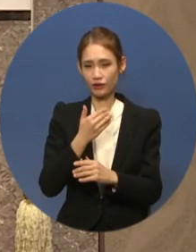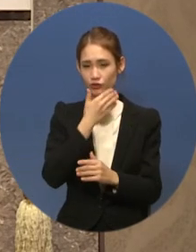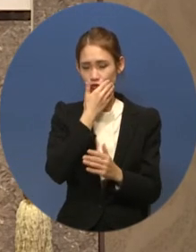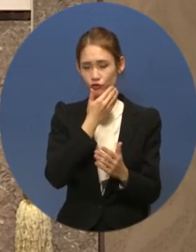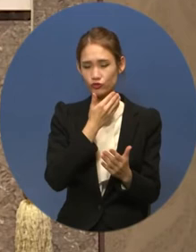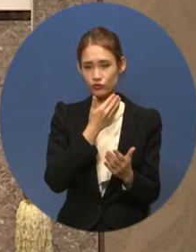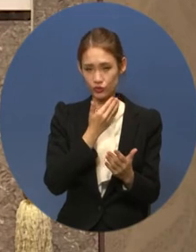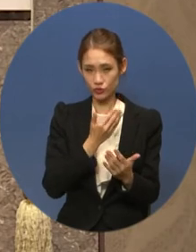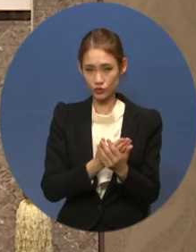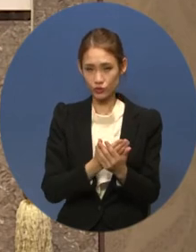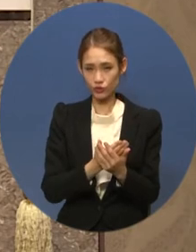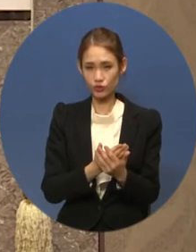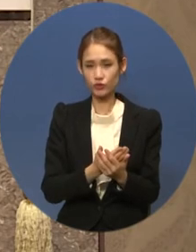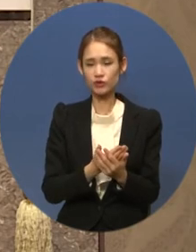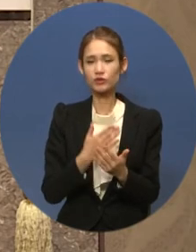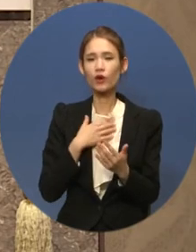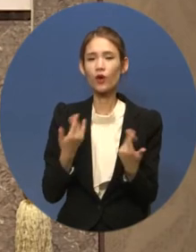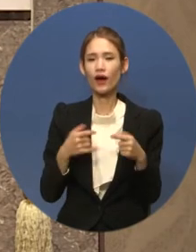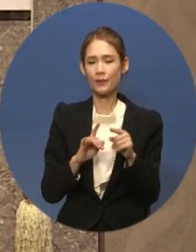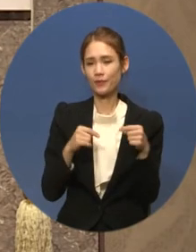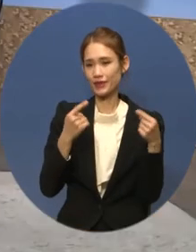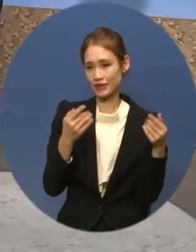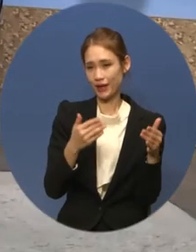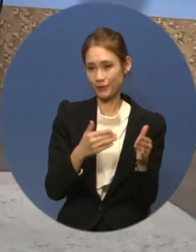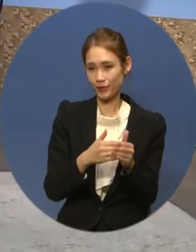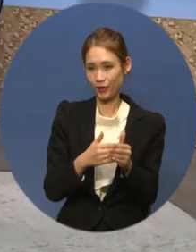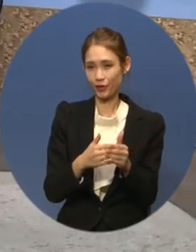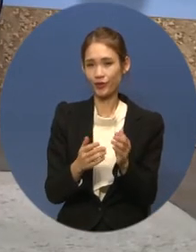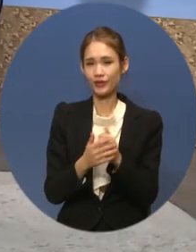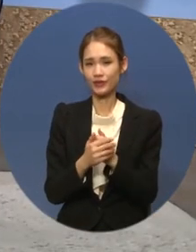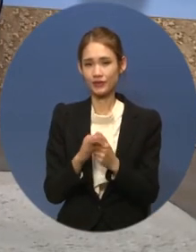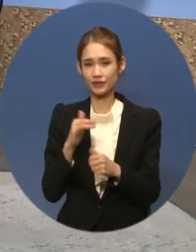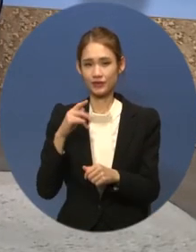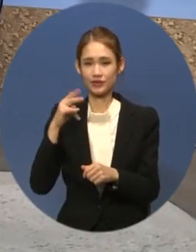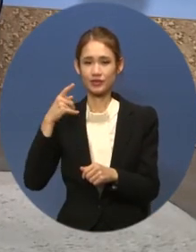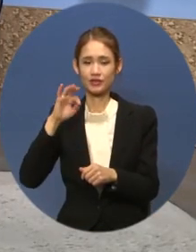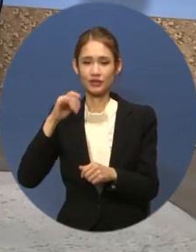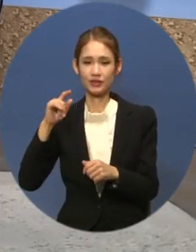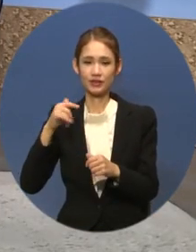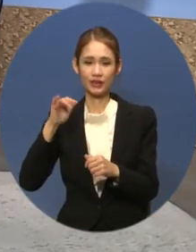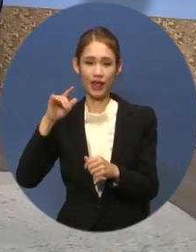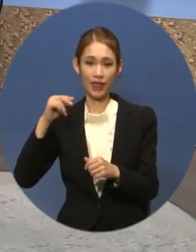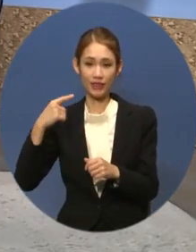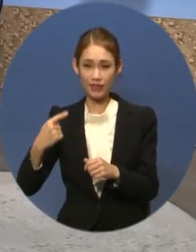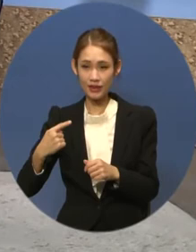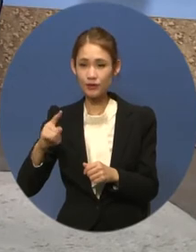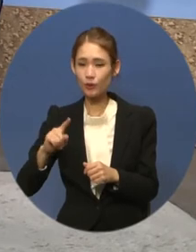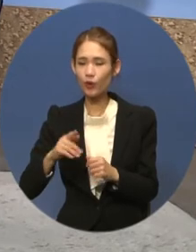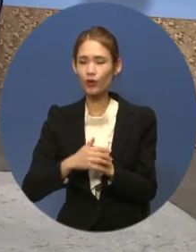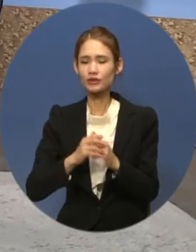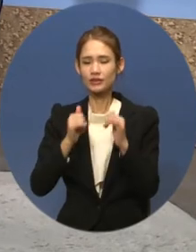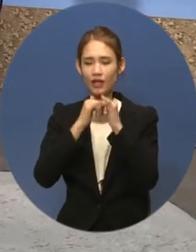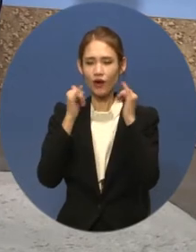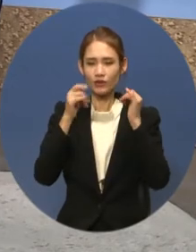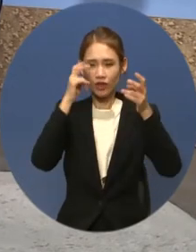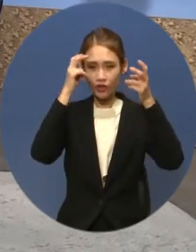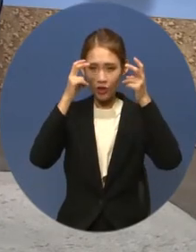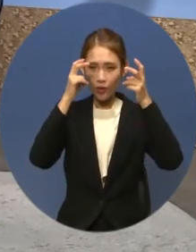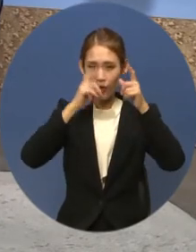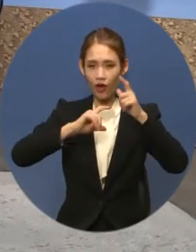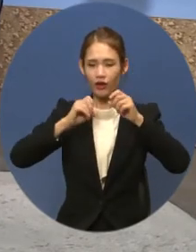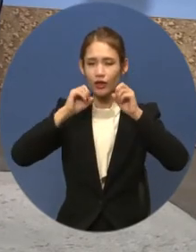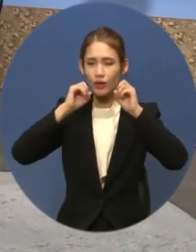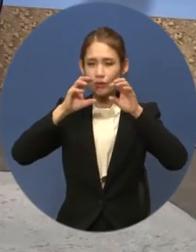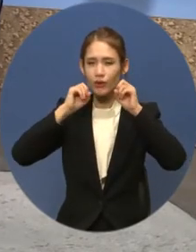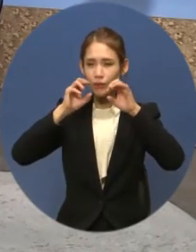캠페인 이라고 생각해서 저도 참여하게 됐습니다 4 핸드 인 핸드 캠페인은 어떻게 보면 이제 사회적 기업을 널리 알리기 위한 수록 여행